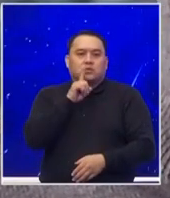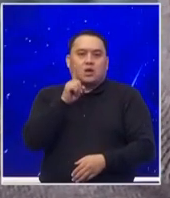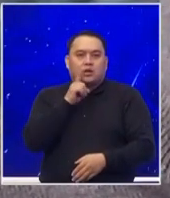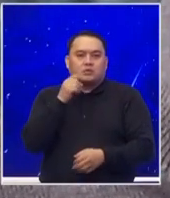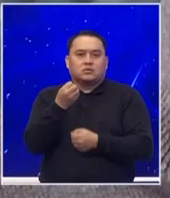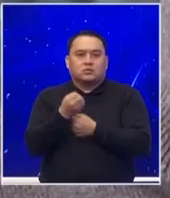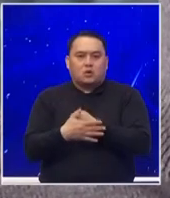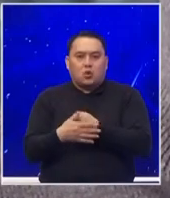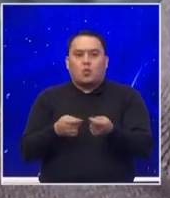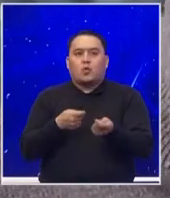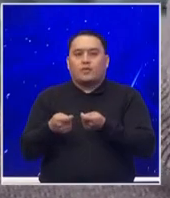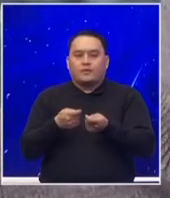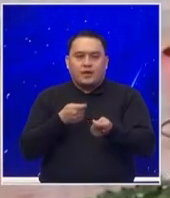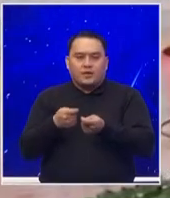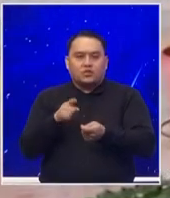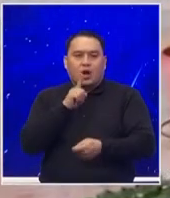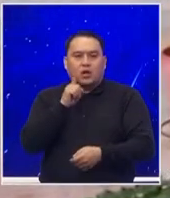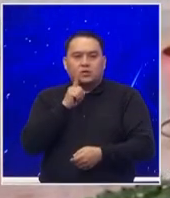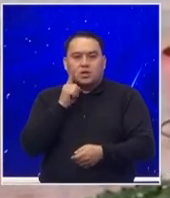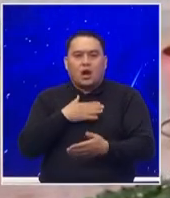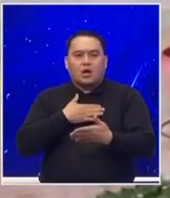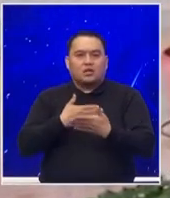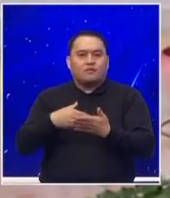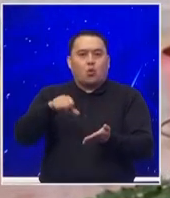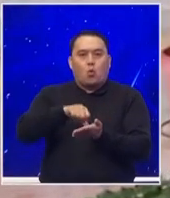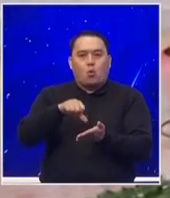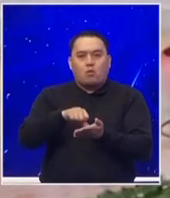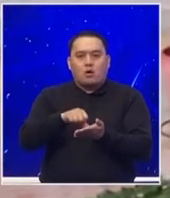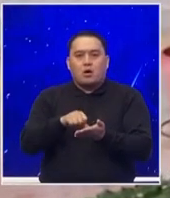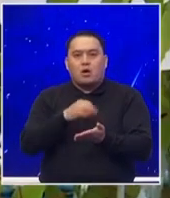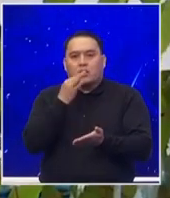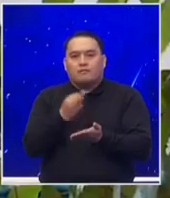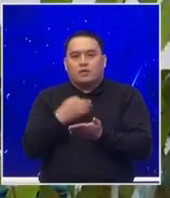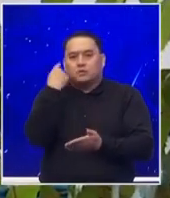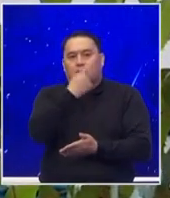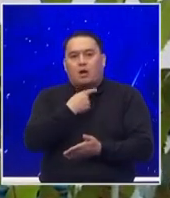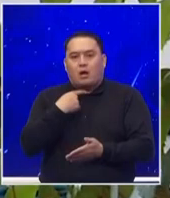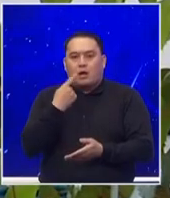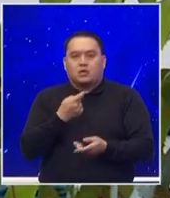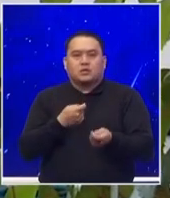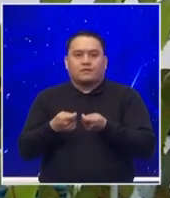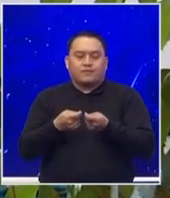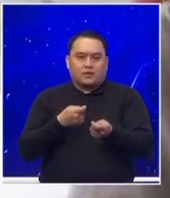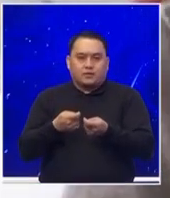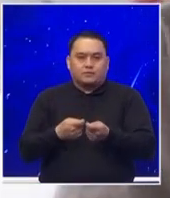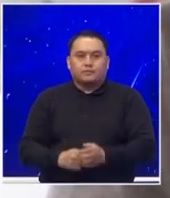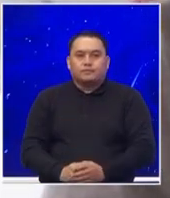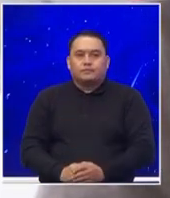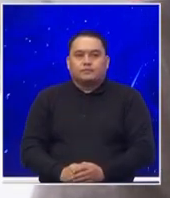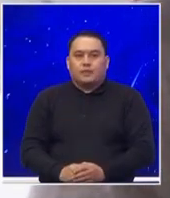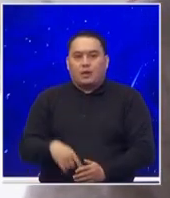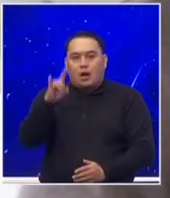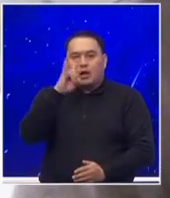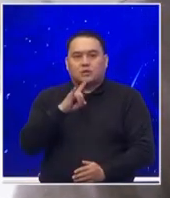ресурстық орталығының бөлім басшысы. Жастардың сайлауға бару бармауы олардың саяси сауаттылығының таразысы сынды дейді. Қазақстанның